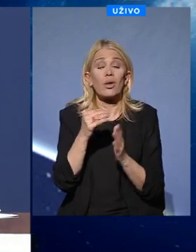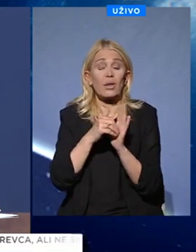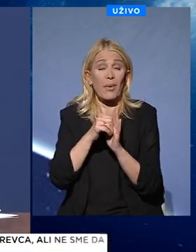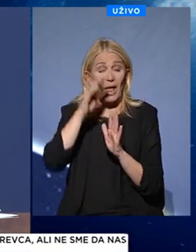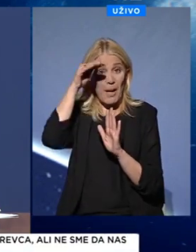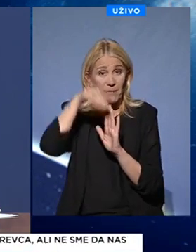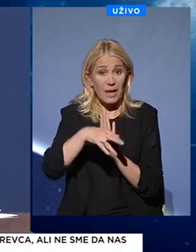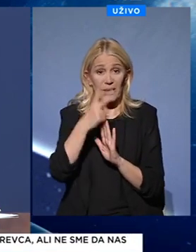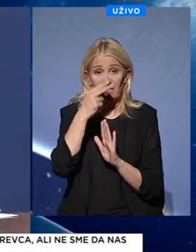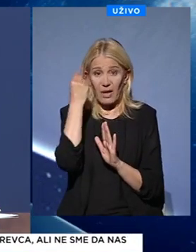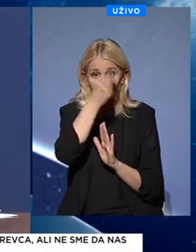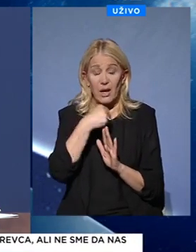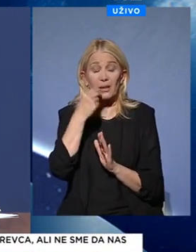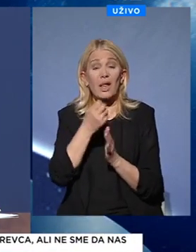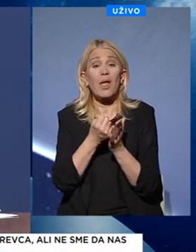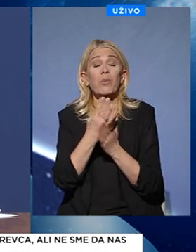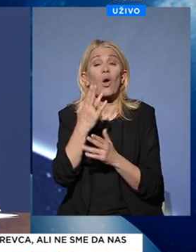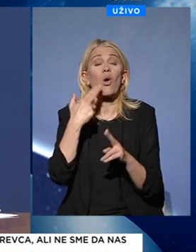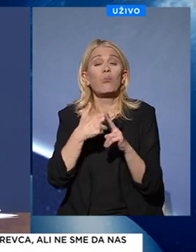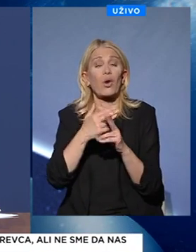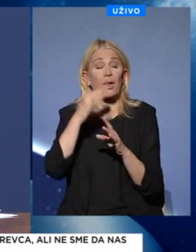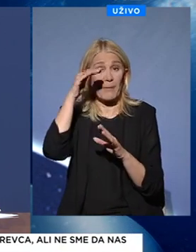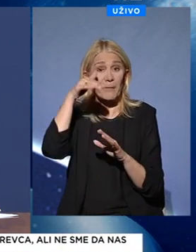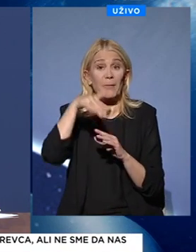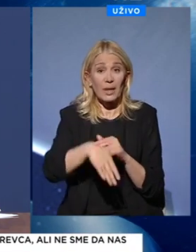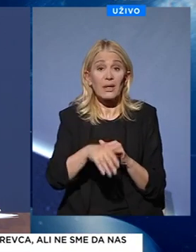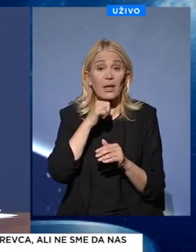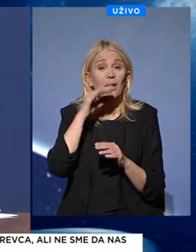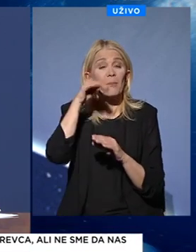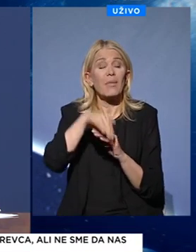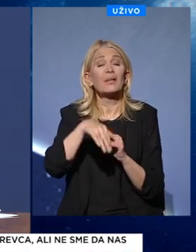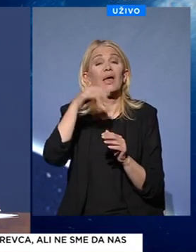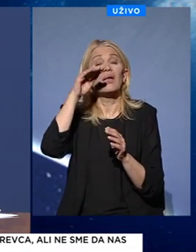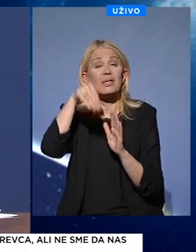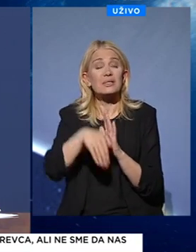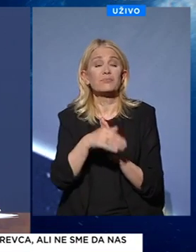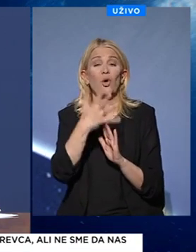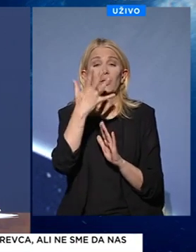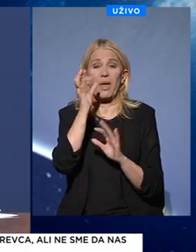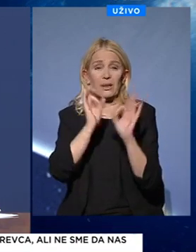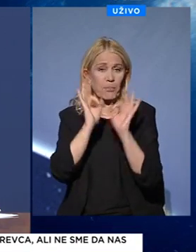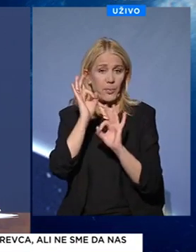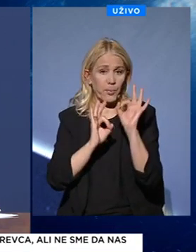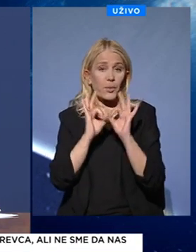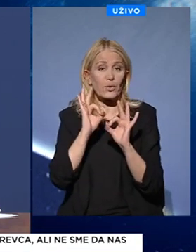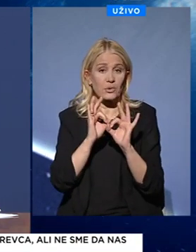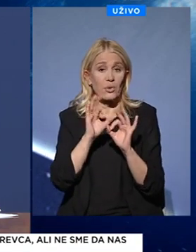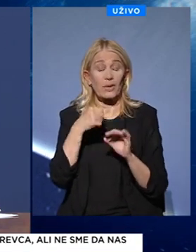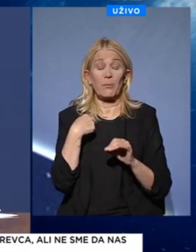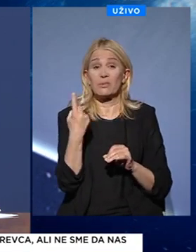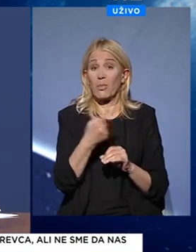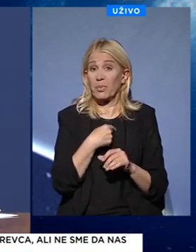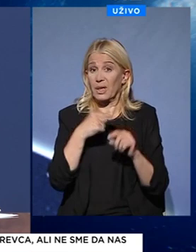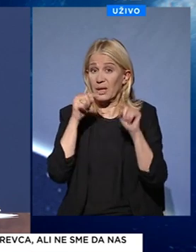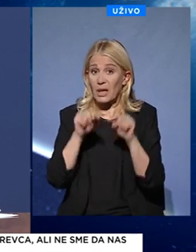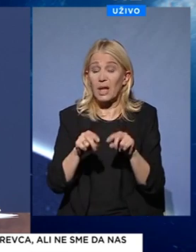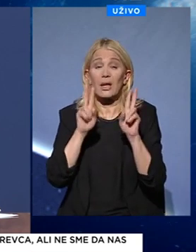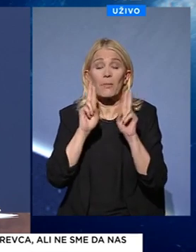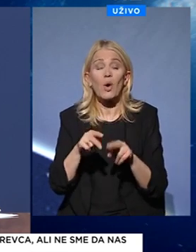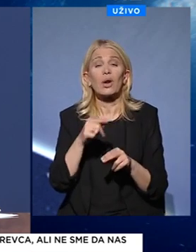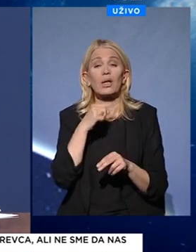dve nedelje broj obolelih pada i da padne ispod 5%, da bi mi tada mogli